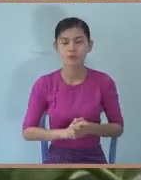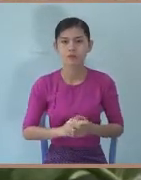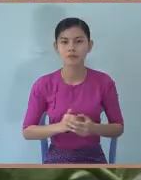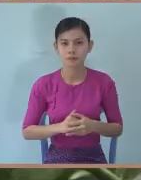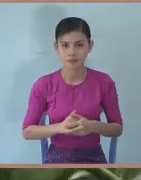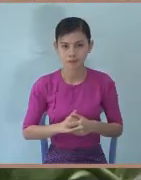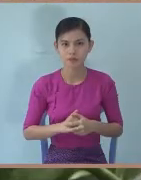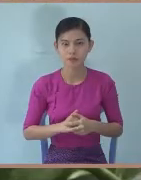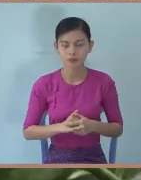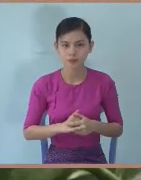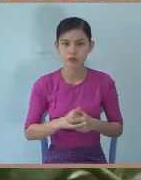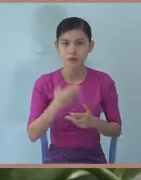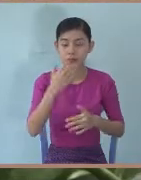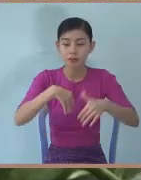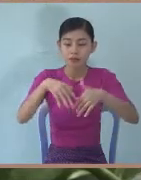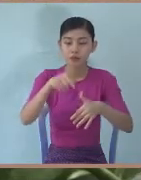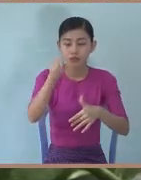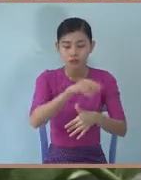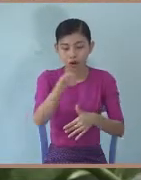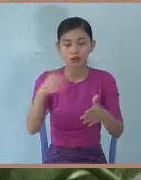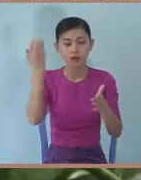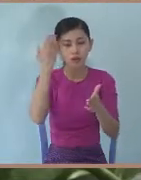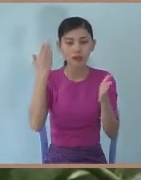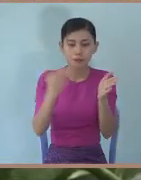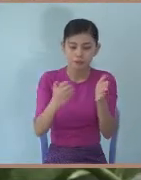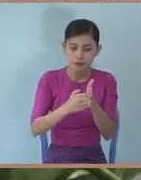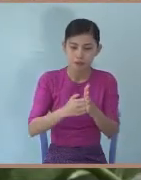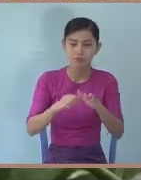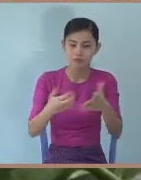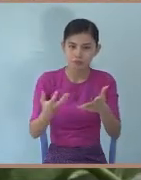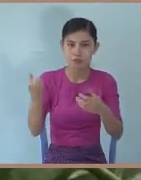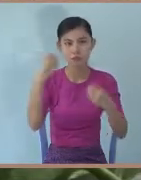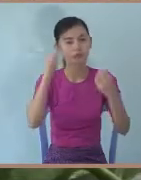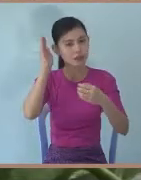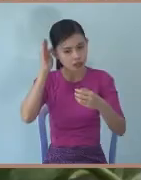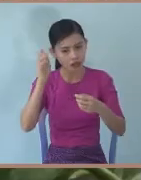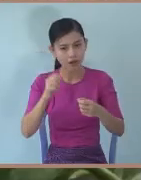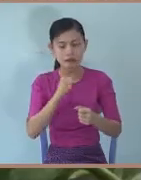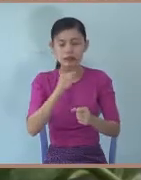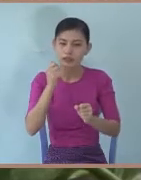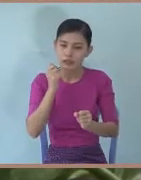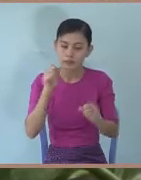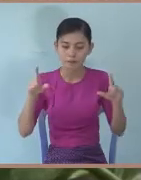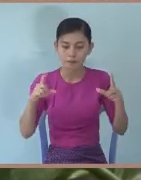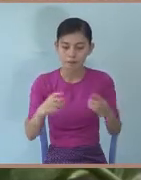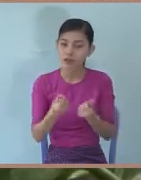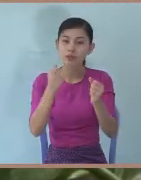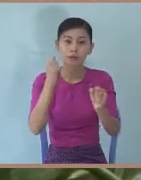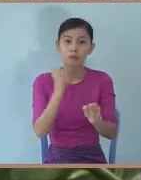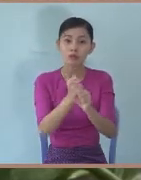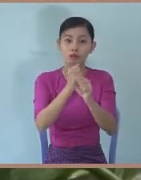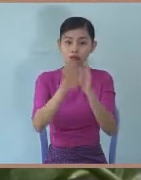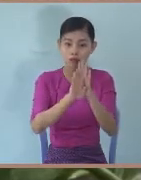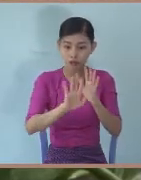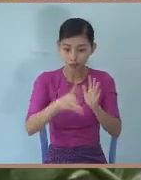လုတ်ပေးနိုင်ဖို့အတွက်ပေါ့သူတို့အနေနဲ့စီစဉ်ထားတာတွေရှိလားဒီစီစဉ်ထားတာတွေကိုဟိုပြည်သူတွေကိုခြားပြနိုင်ဖို့အစီအစဉ်ပလန်အသေးစိတ်